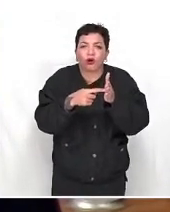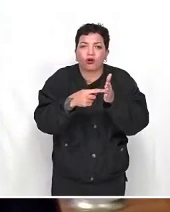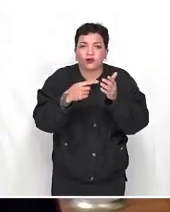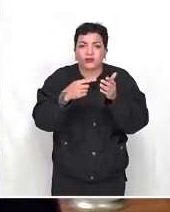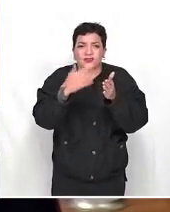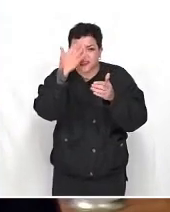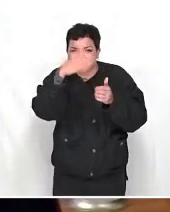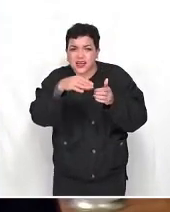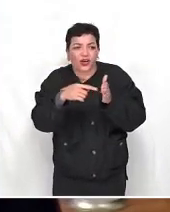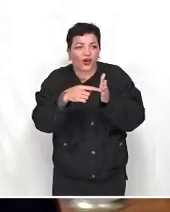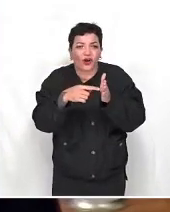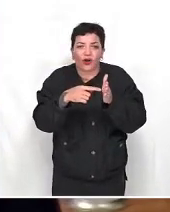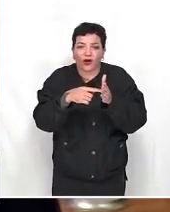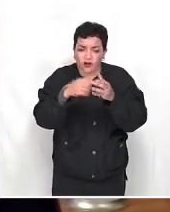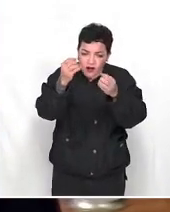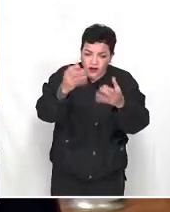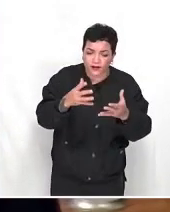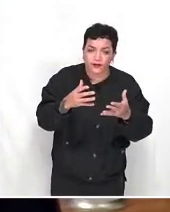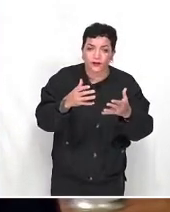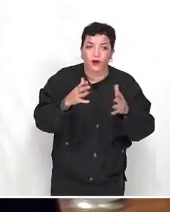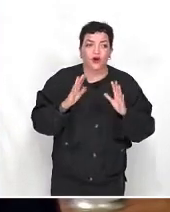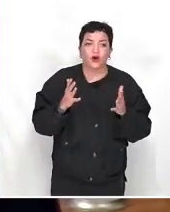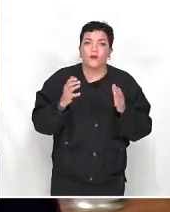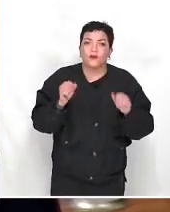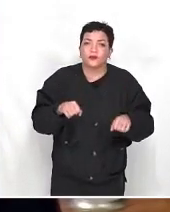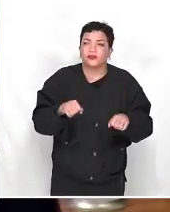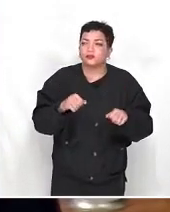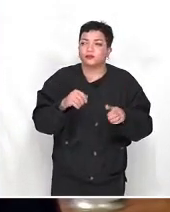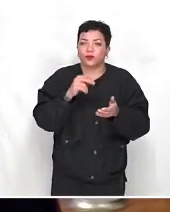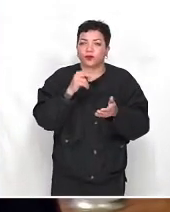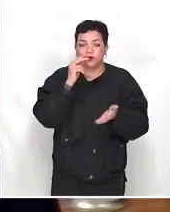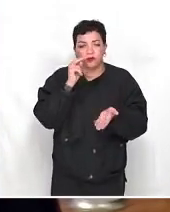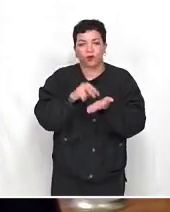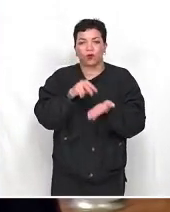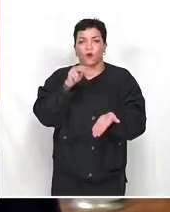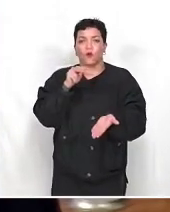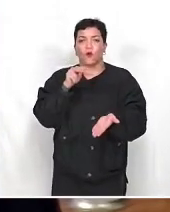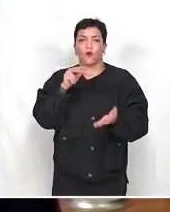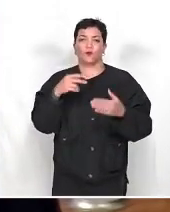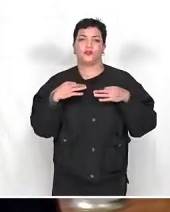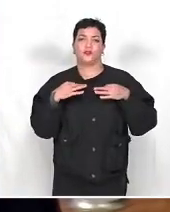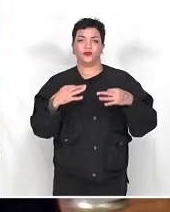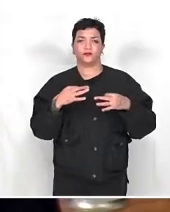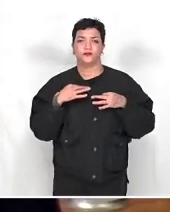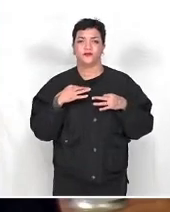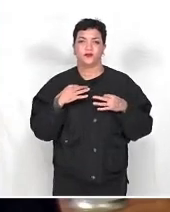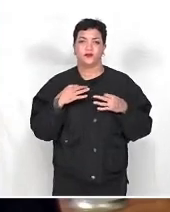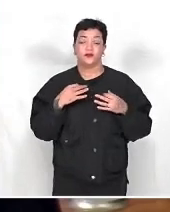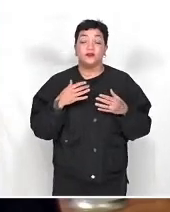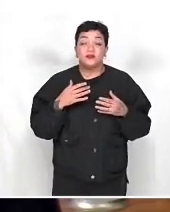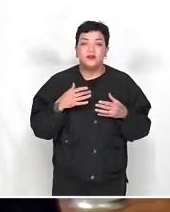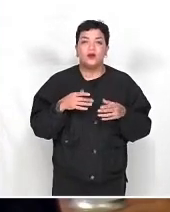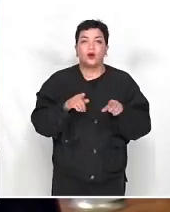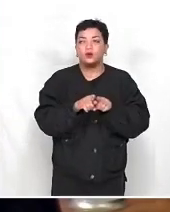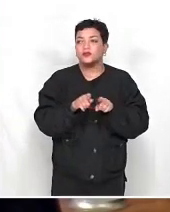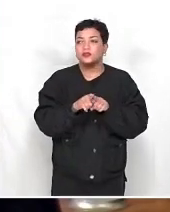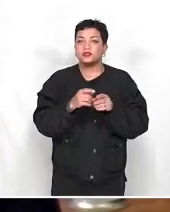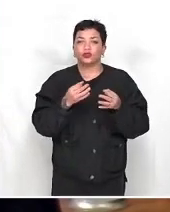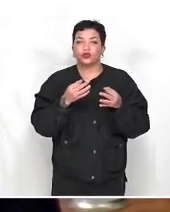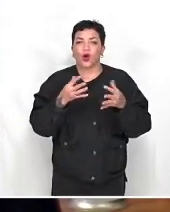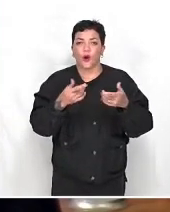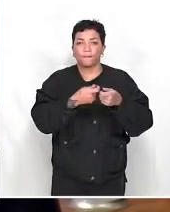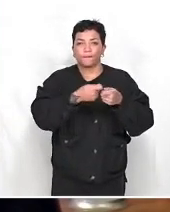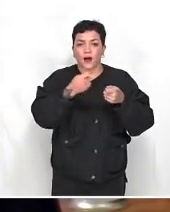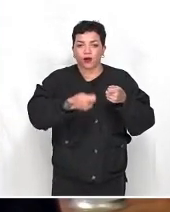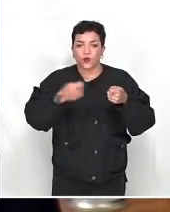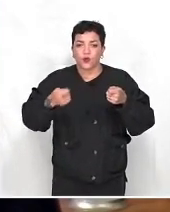comment garantissez-vous des relevés objectifs pour nous tous, j'ai envie de dire. Idem pour l'analyse des temps de parcours que vous évoquez.